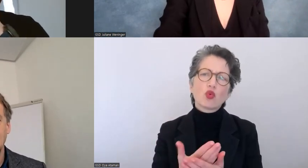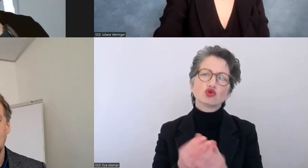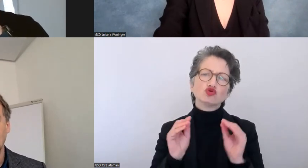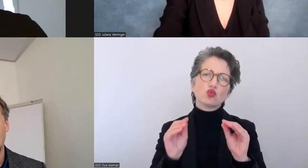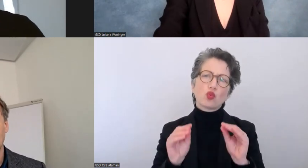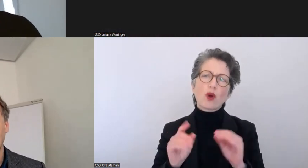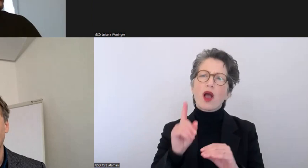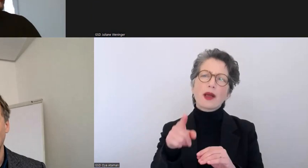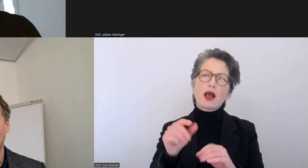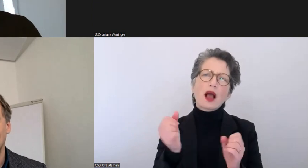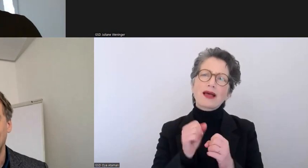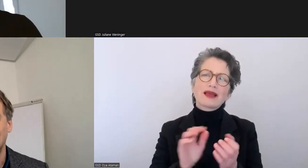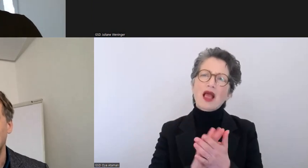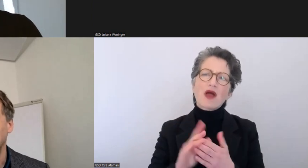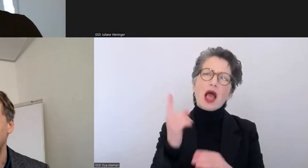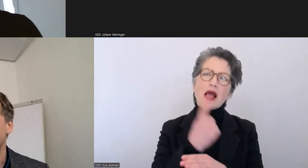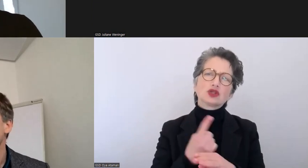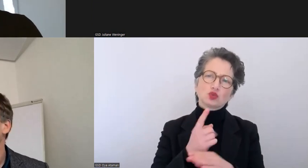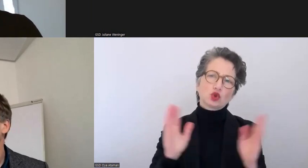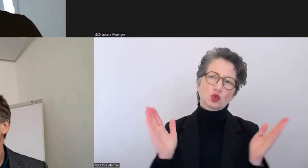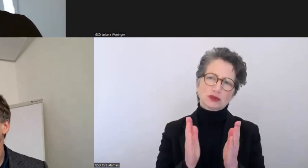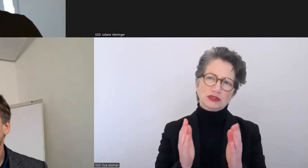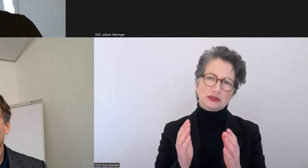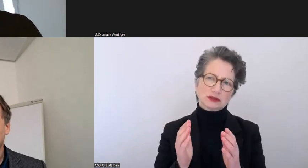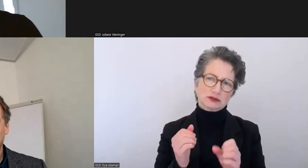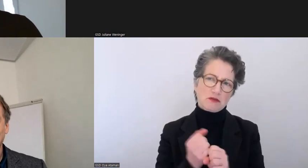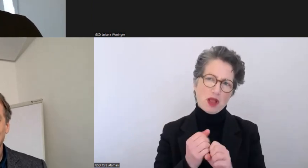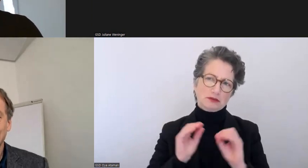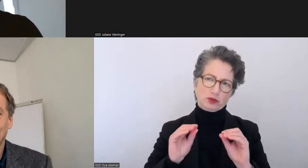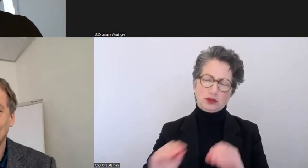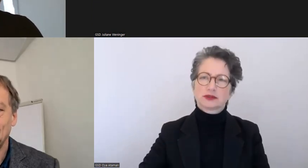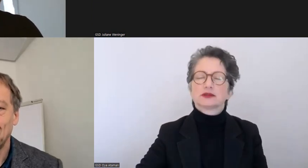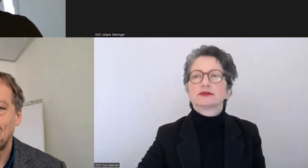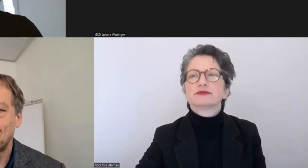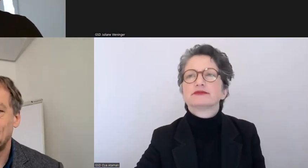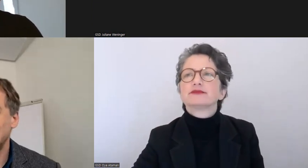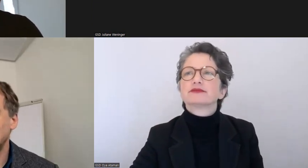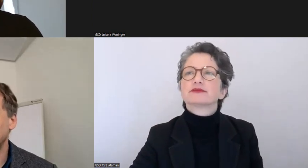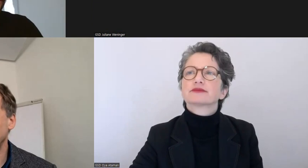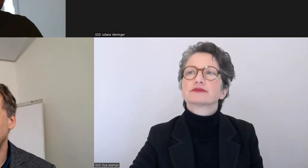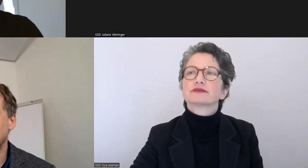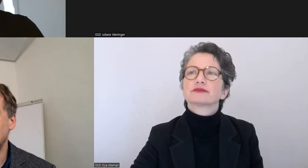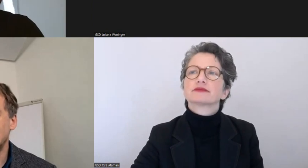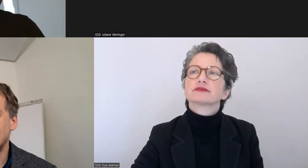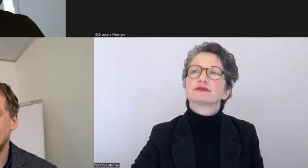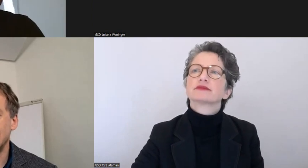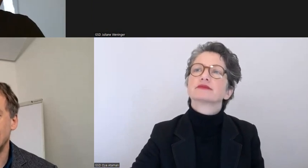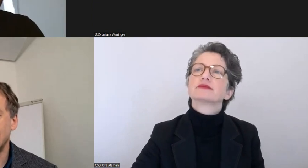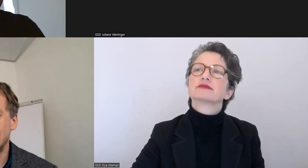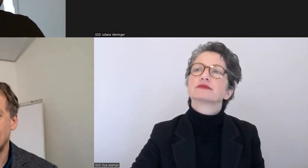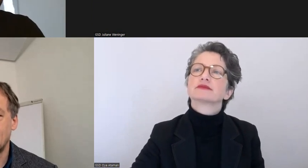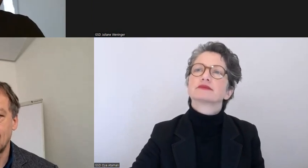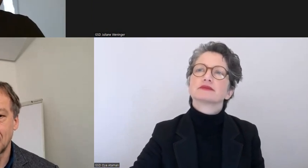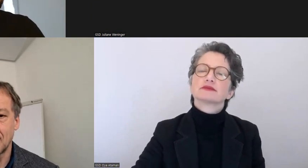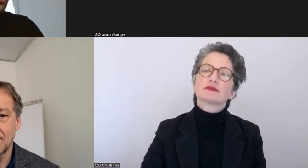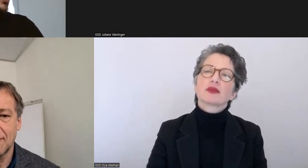man nicht einfach nur in einer Stunde kurz machen. Ich habe noch kurz was gepostet. Das sind jetzt nicht so Empfehlungen für Designer. Wenn man auf den